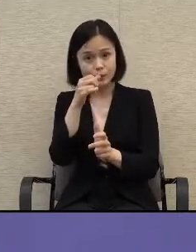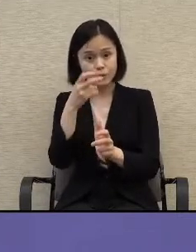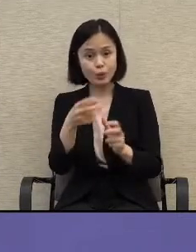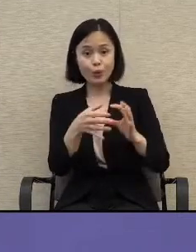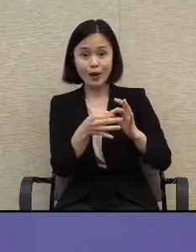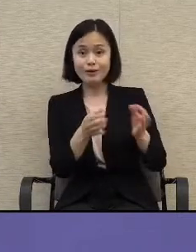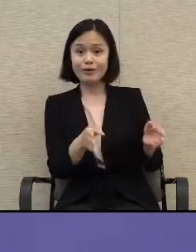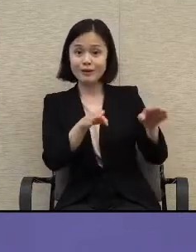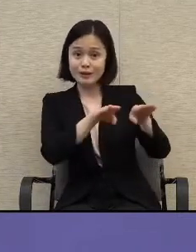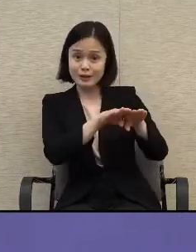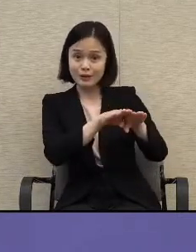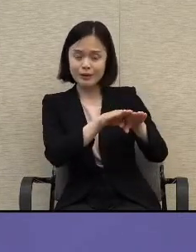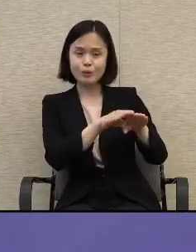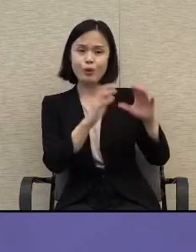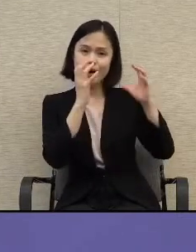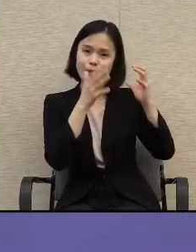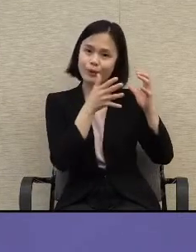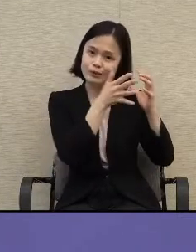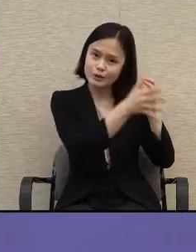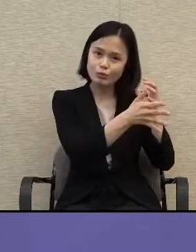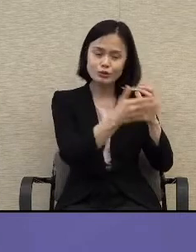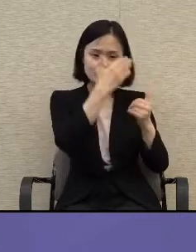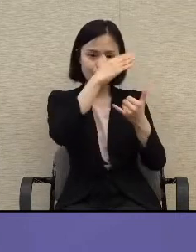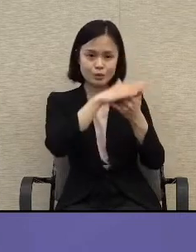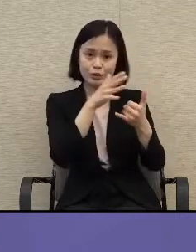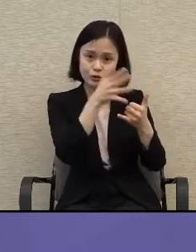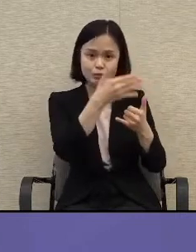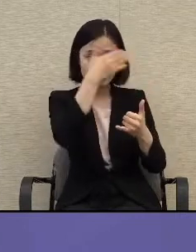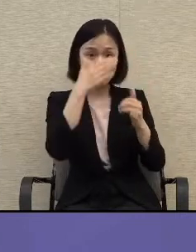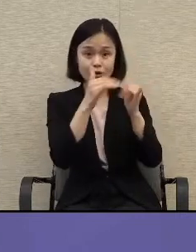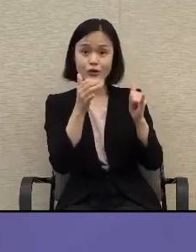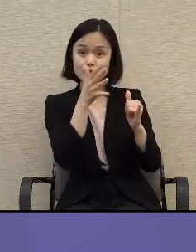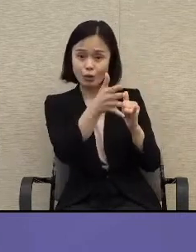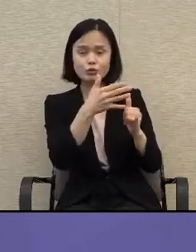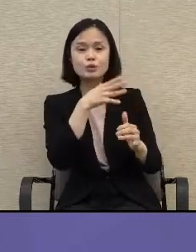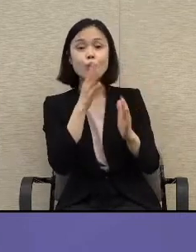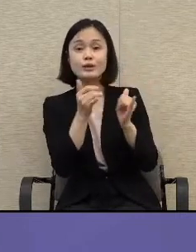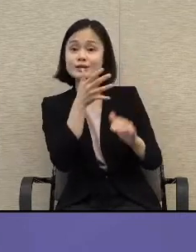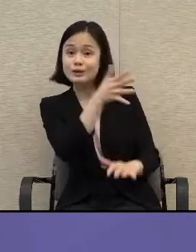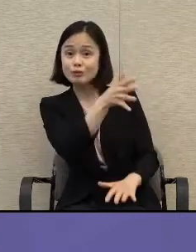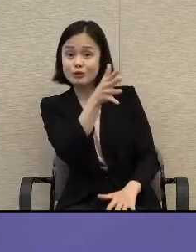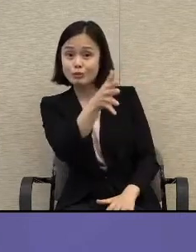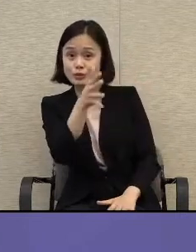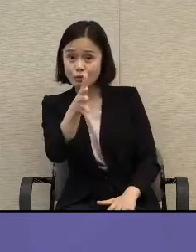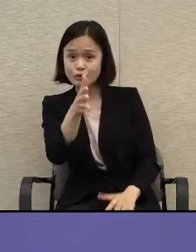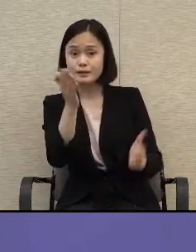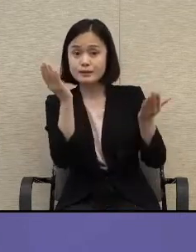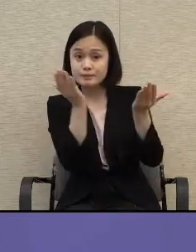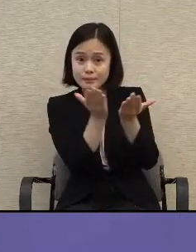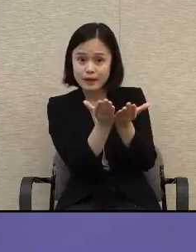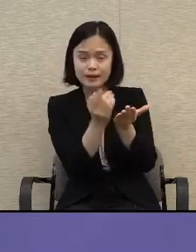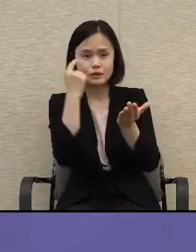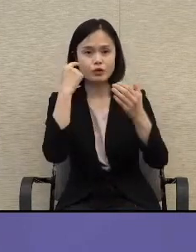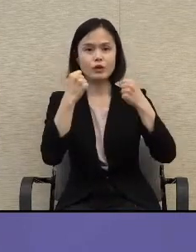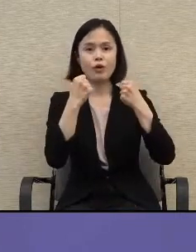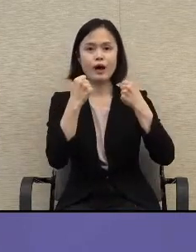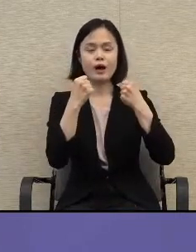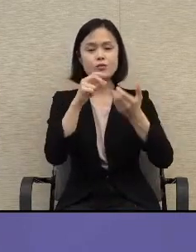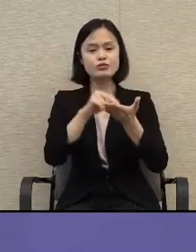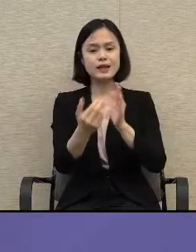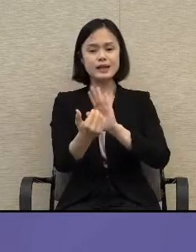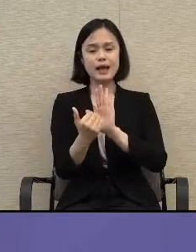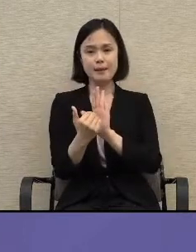대상, 이제 각각 아동이 되었던, 노인이 되었던, 청년이 되었던 간에 그 주요 대상에 대한 정신건강 문제 예방과